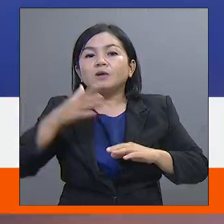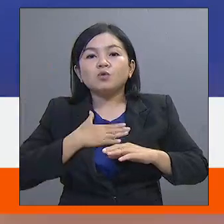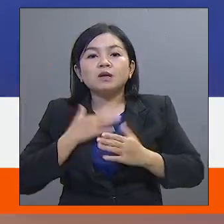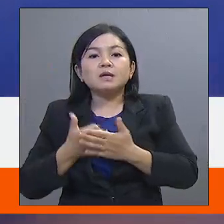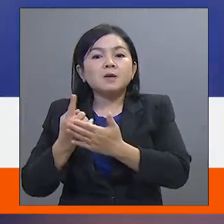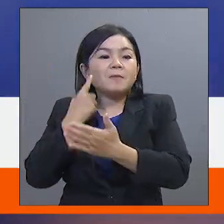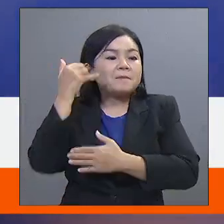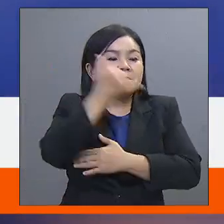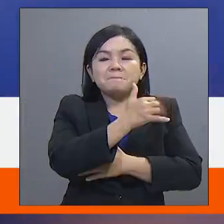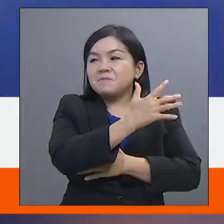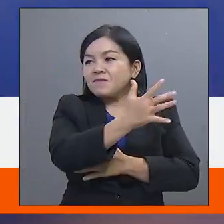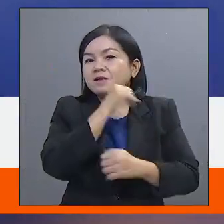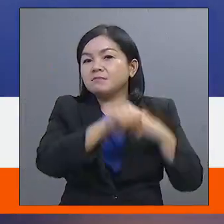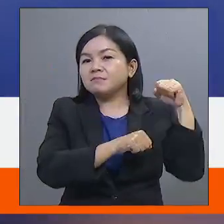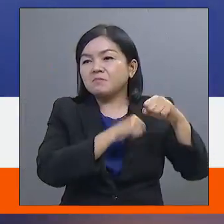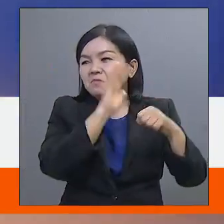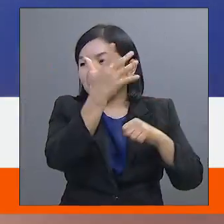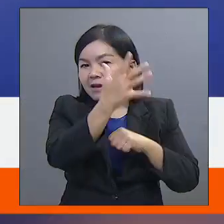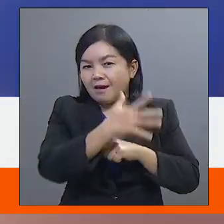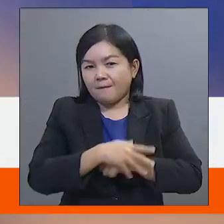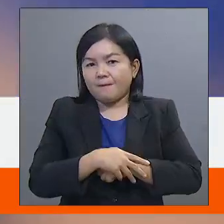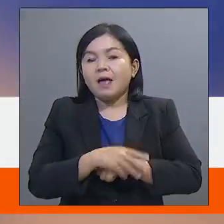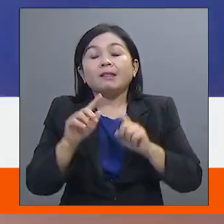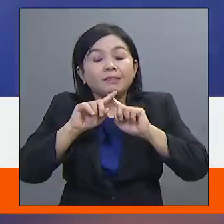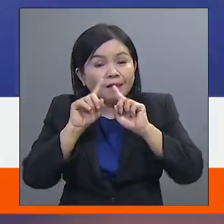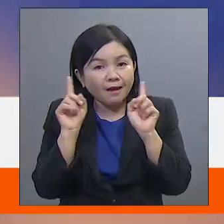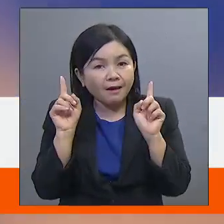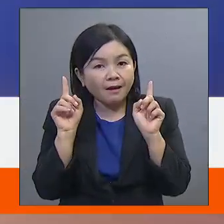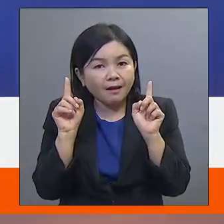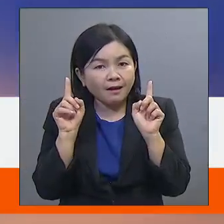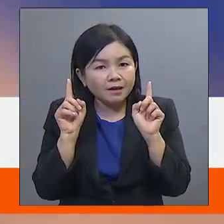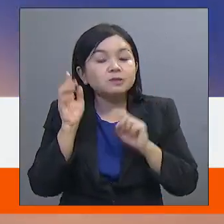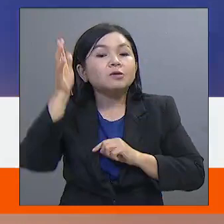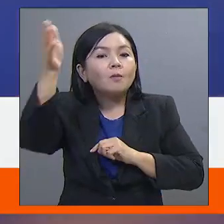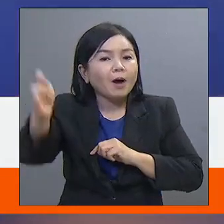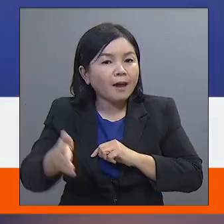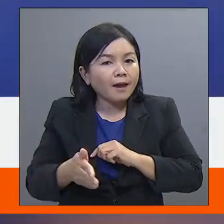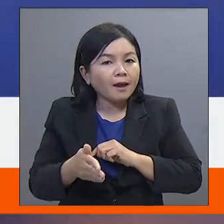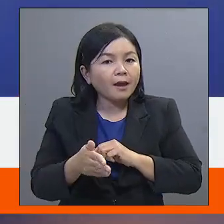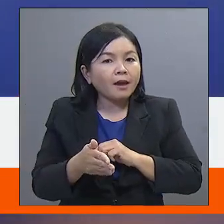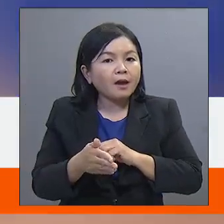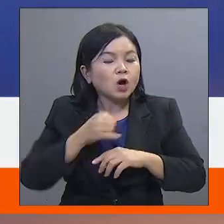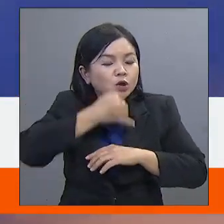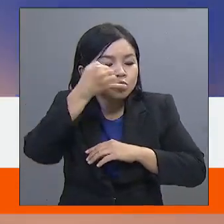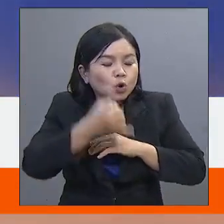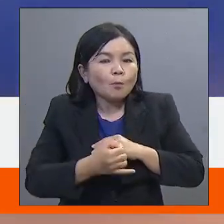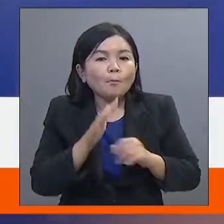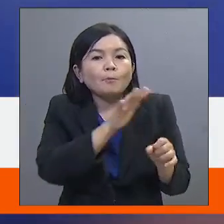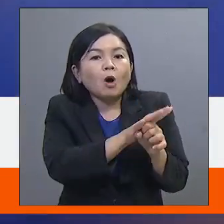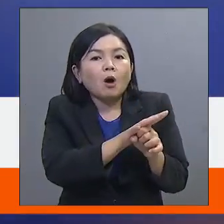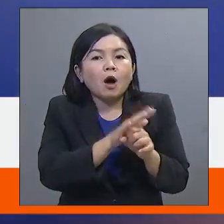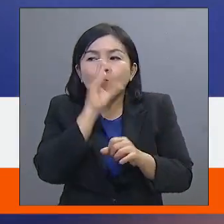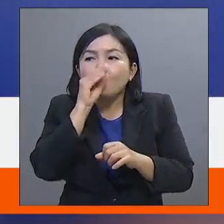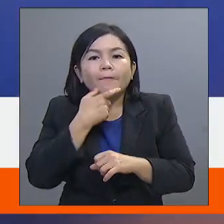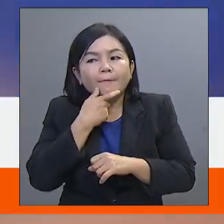กในวันแชมเปี้ยนชิพอีกแล้วนะครับแต่หลังจากนี้ผมอยากให้จากกันด้วยดีคือผมไม่อยากออกมาพูด